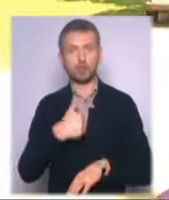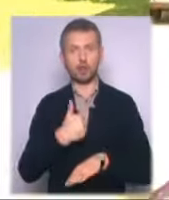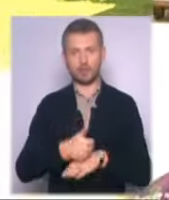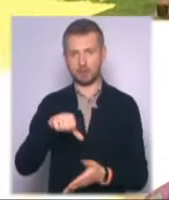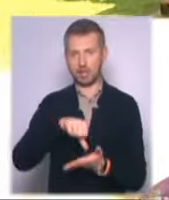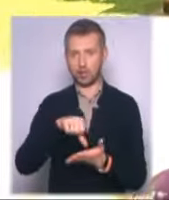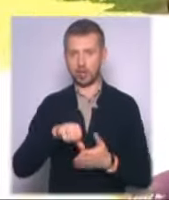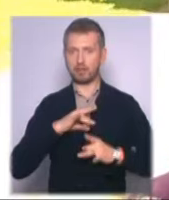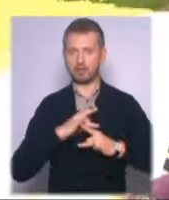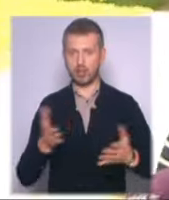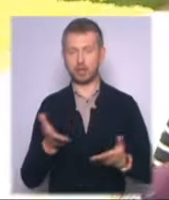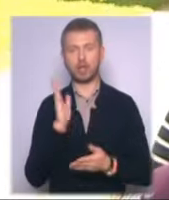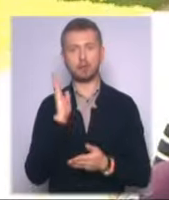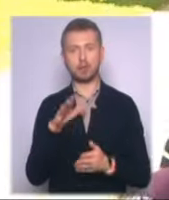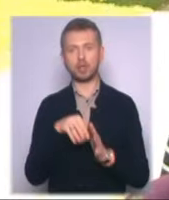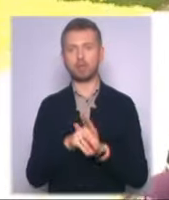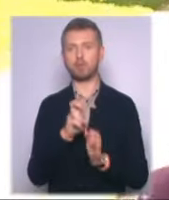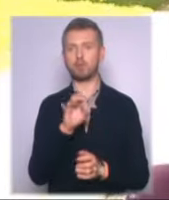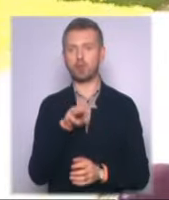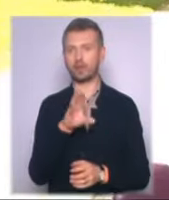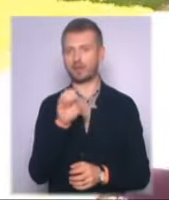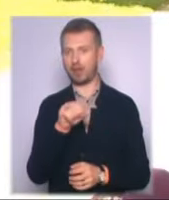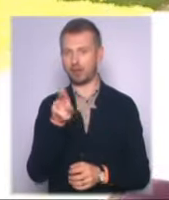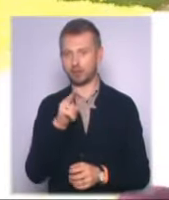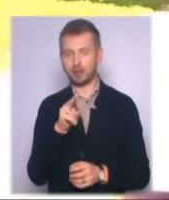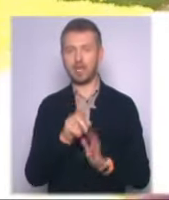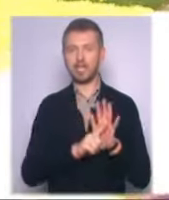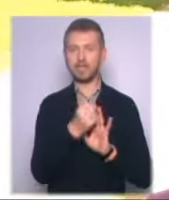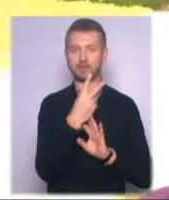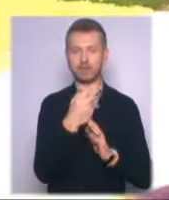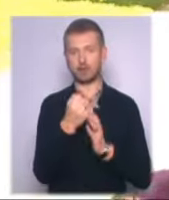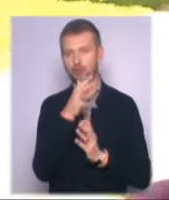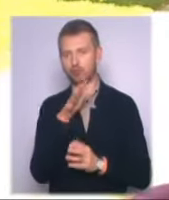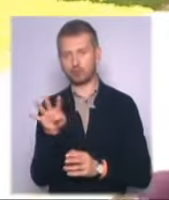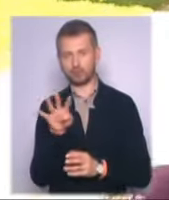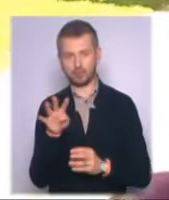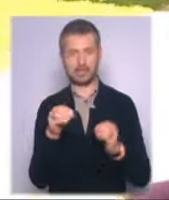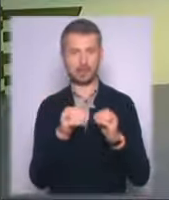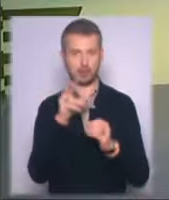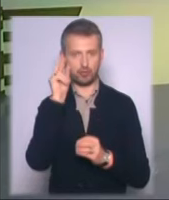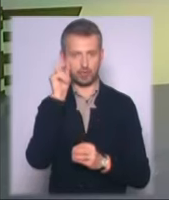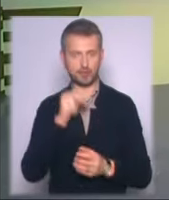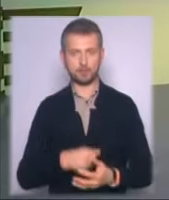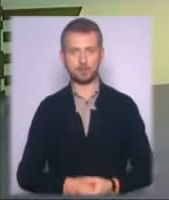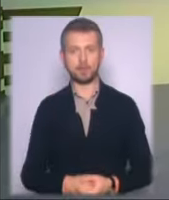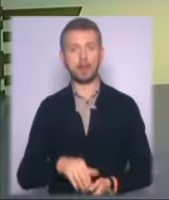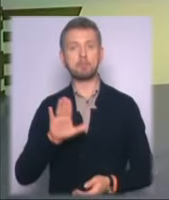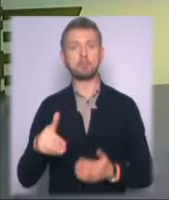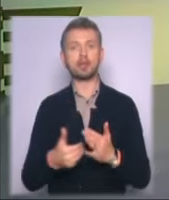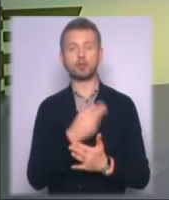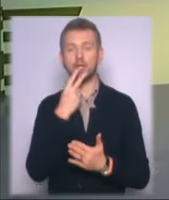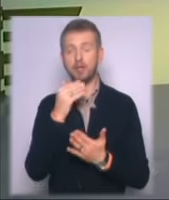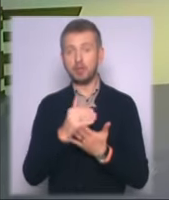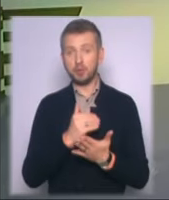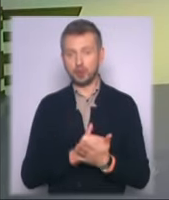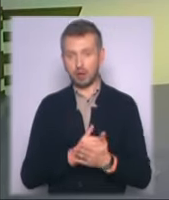героїнями свята, яке відбудеться в ботанічному саду з 12 до 16 години 10 травня. Після блоку новин в ефірі